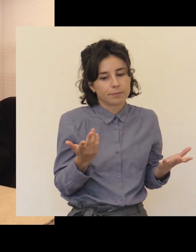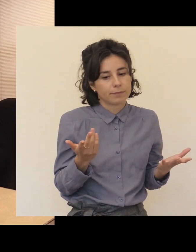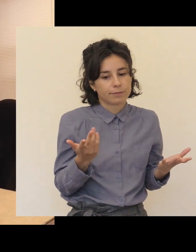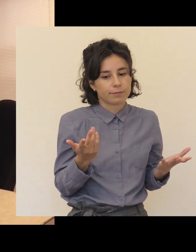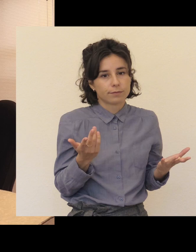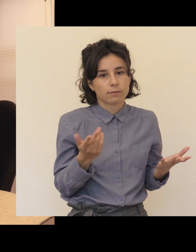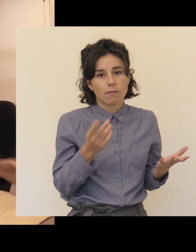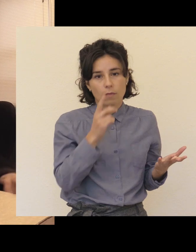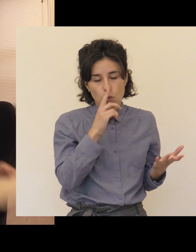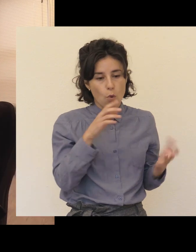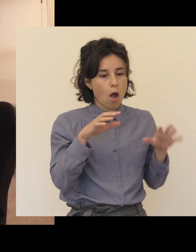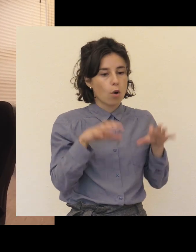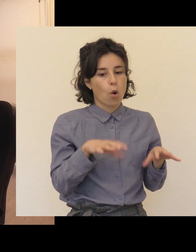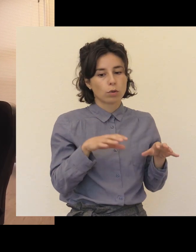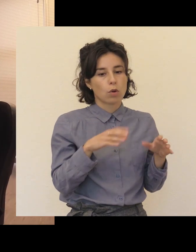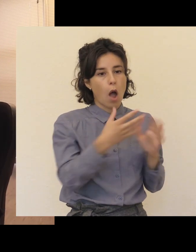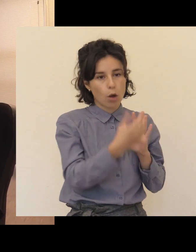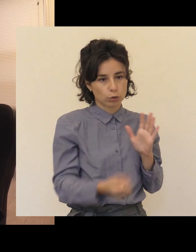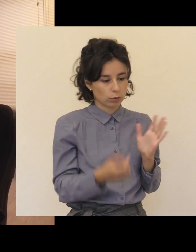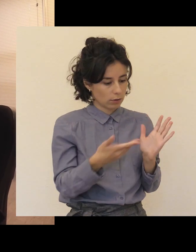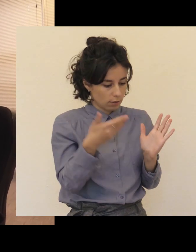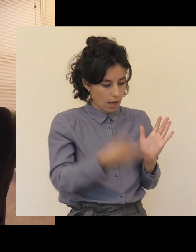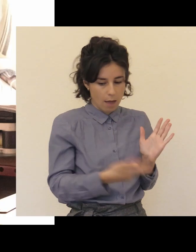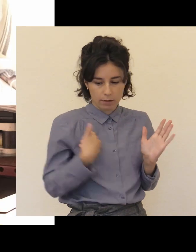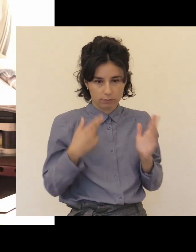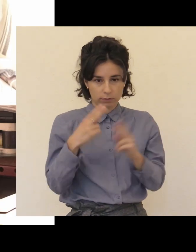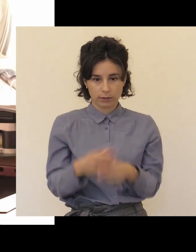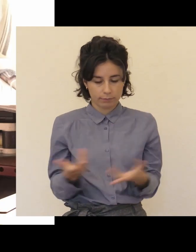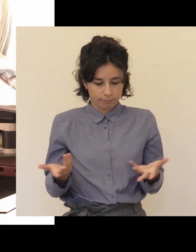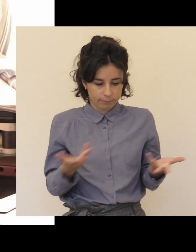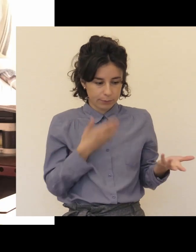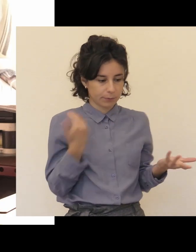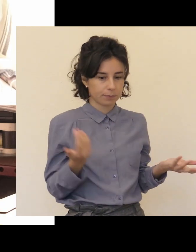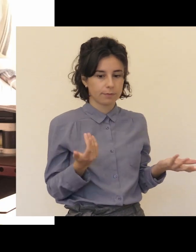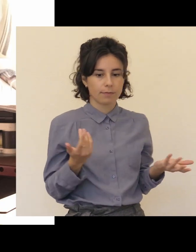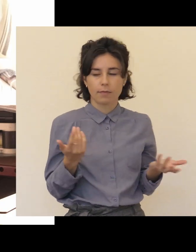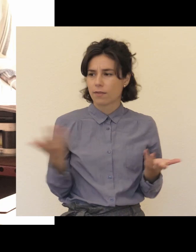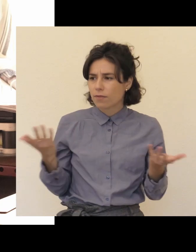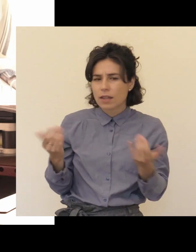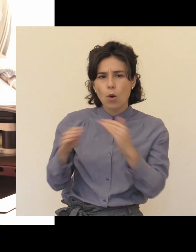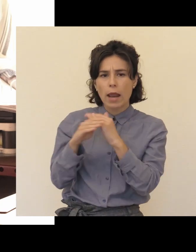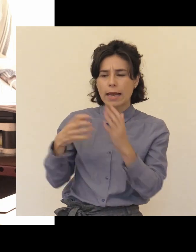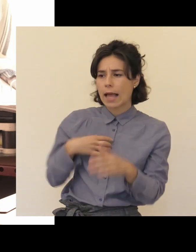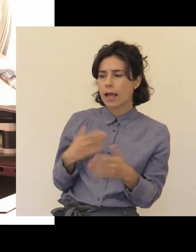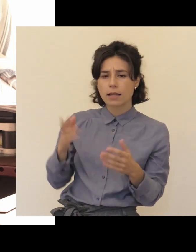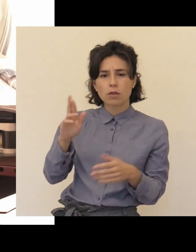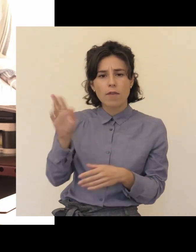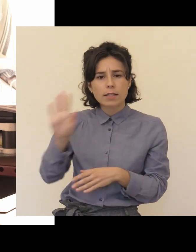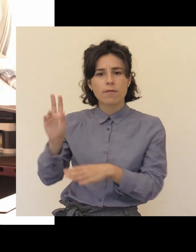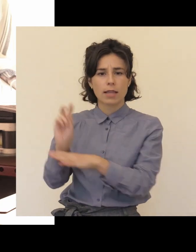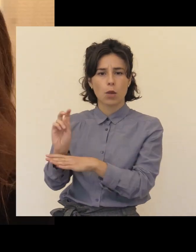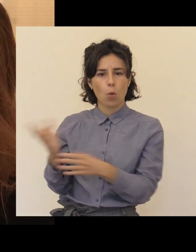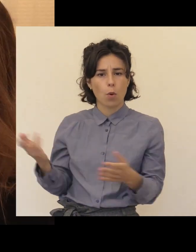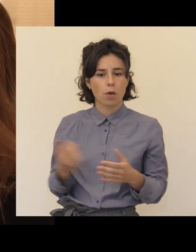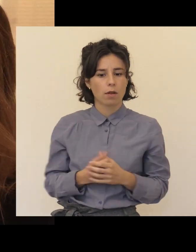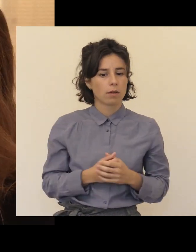sind lediglich die Kontoauszüge da. Der Rest ist nicht bei mir. Was, die Kollegin ist krank. Wer ist denn jetzt da bitte in Vertretung?